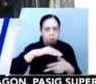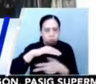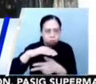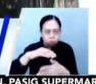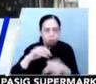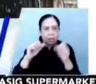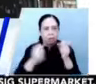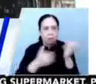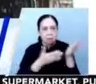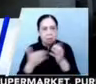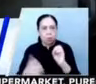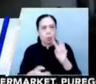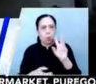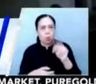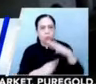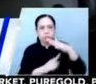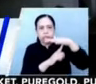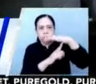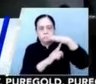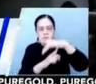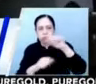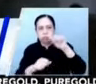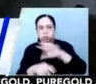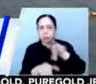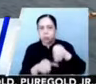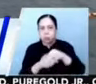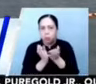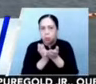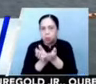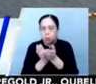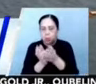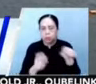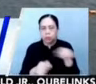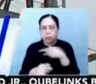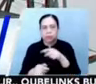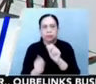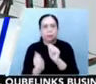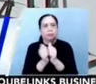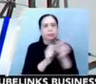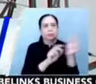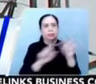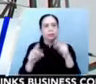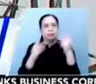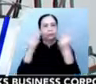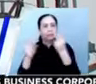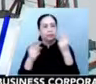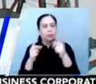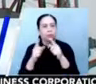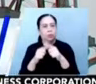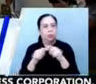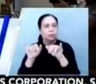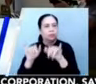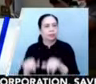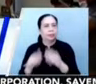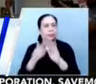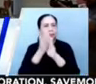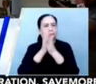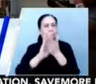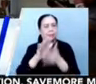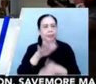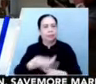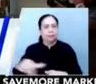ng sariling helicopter. Bahagi ng Operation Horizon ng Canada ang pagbisita bilang pagpapanatili ng kapayapaan at seguridad